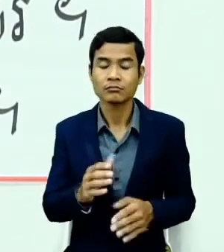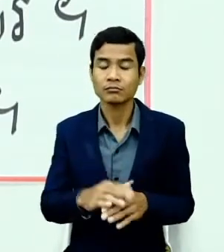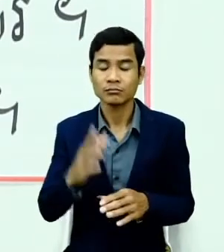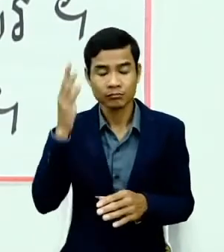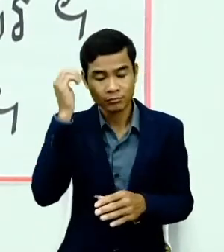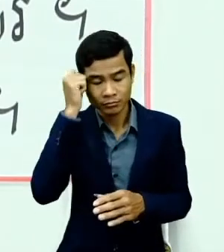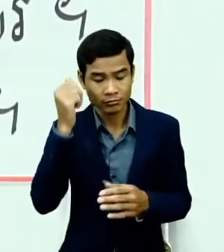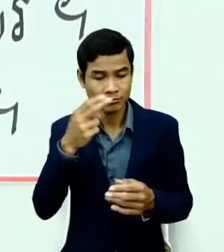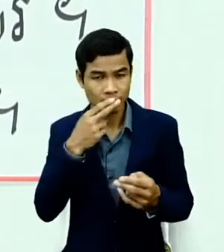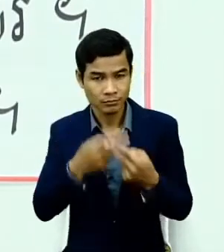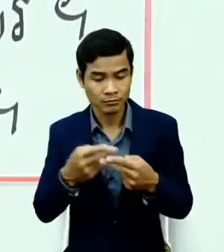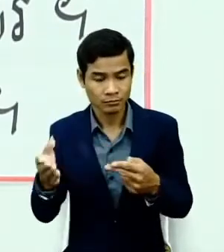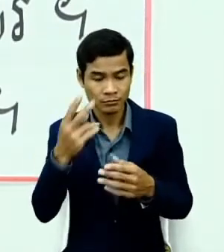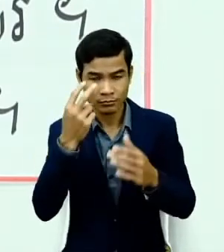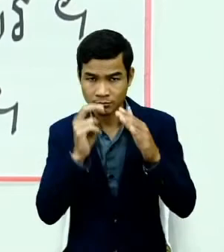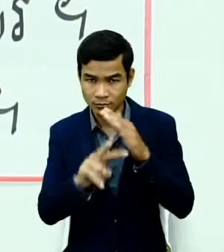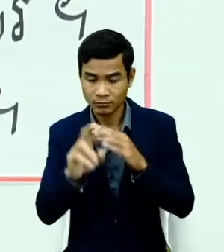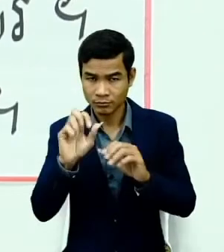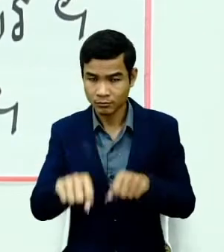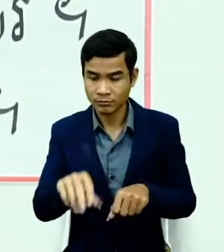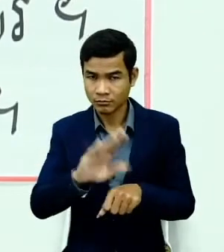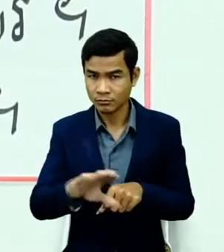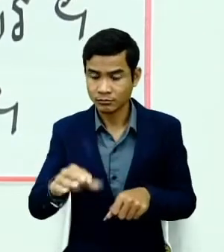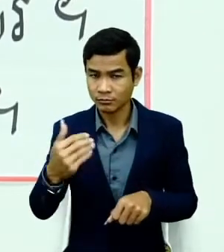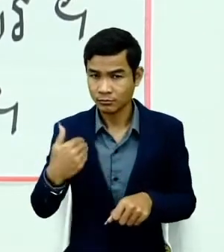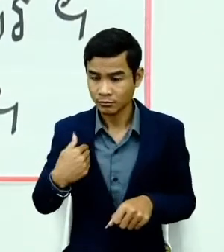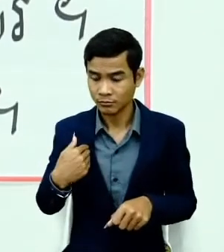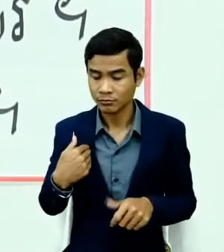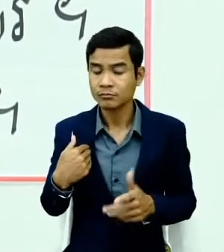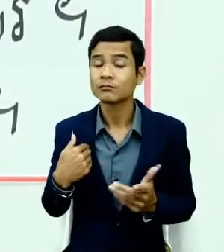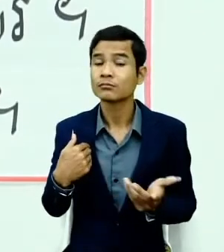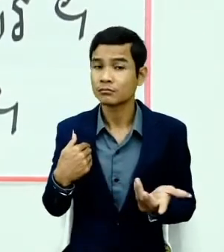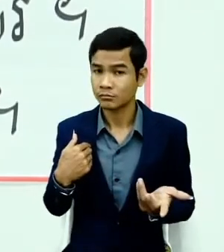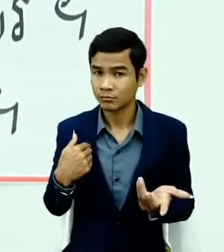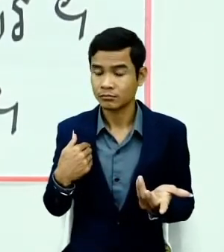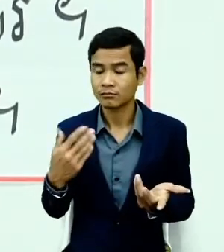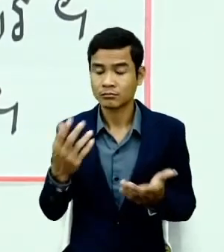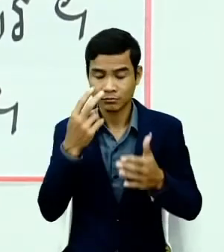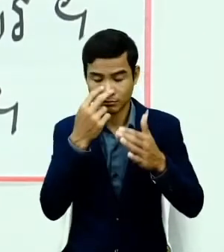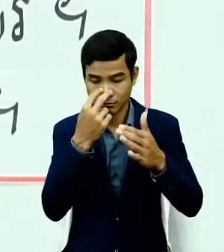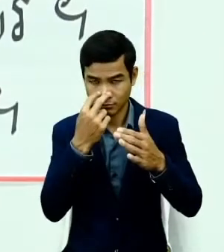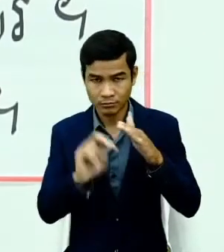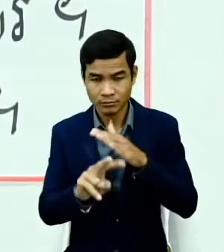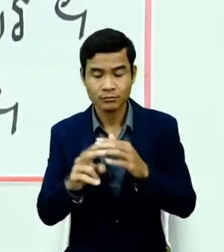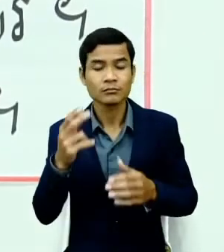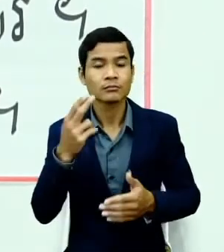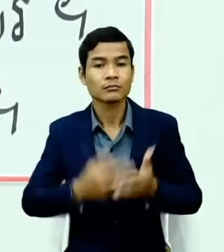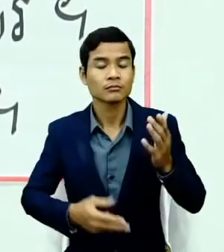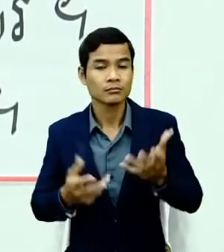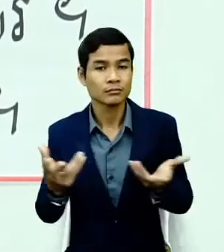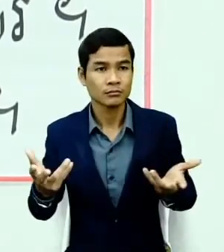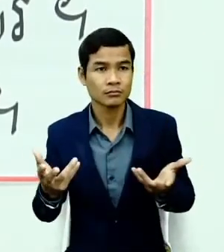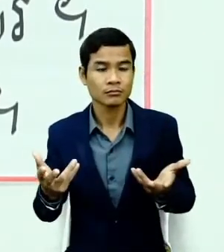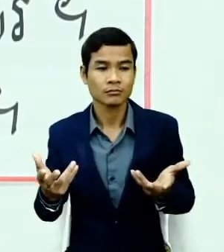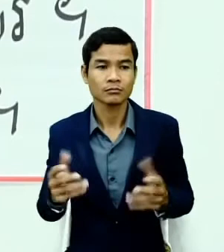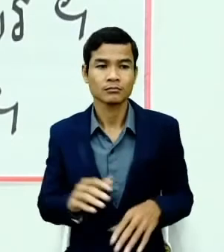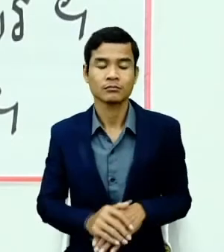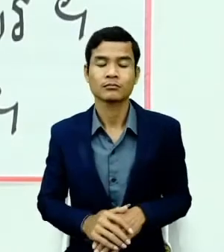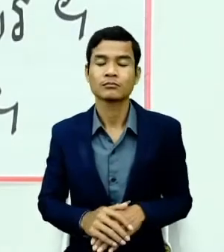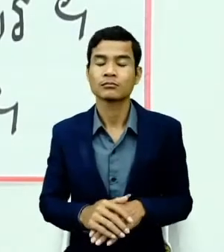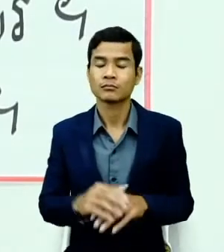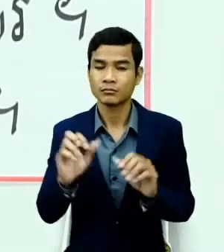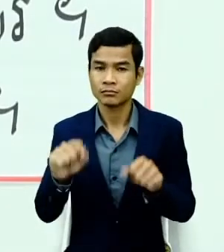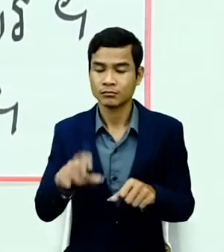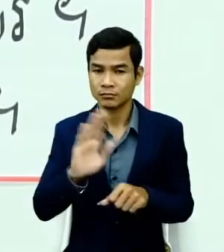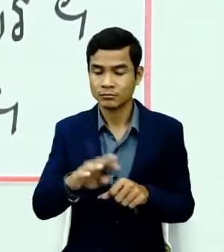ននៅចាំចម្លើយដែលកូនបានទស្សទាយដែរឬទេកូនកូនទស្សទាយថាមិនខ្លះមែនហ៎ចា